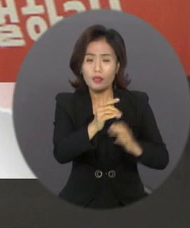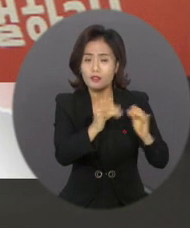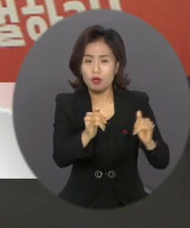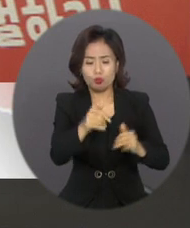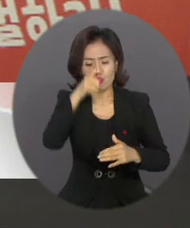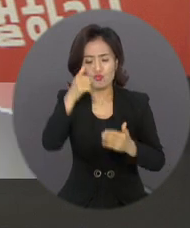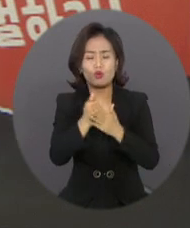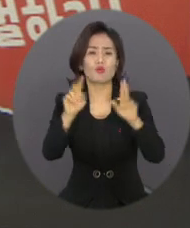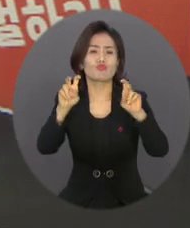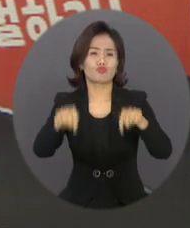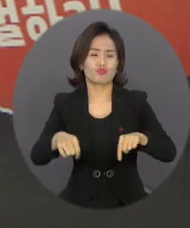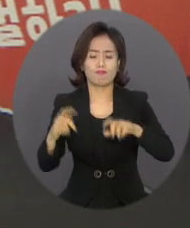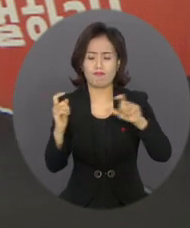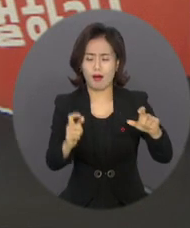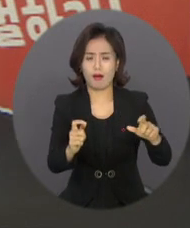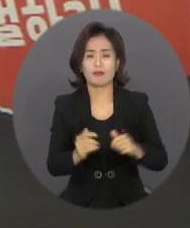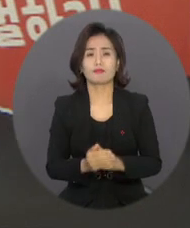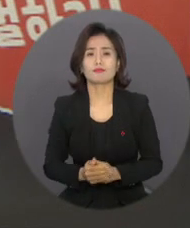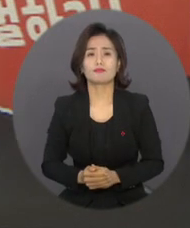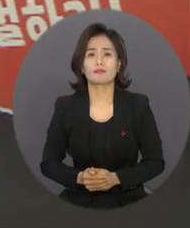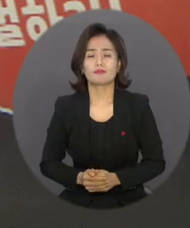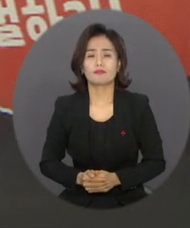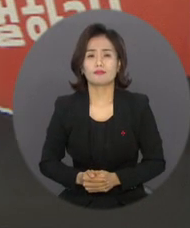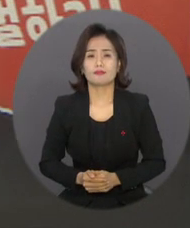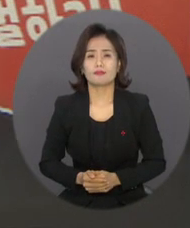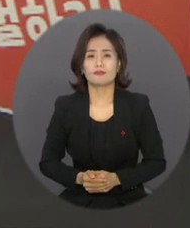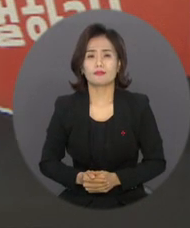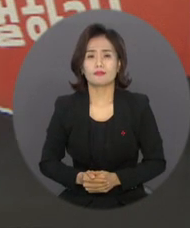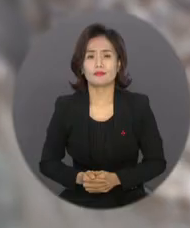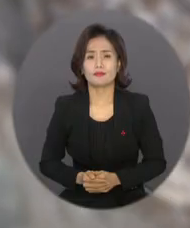것으로 확인됐습니다 우종훈 기자가 단독 취재했습니다